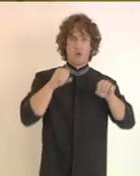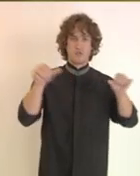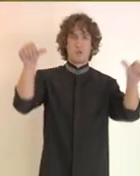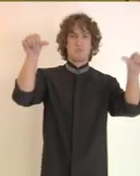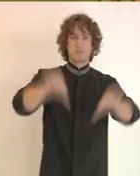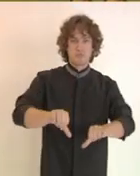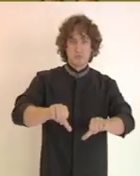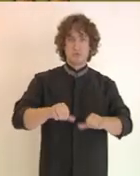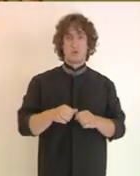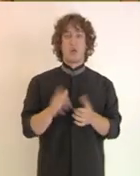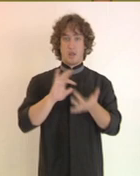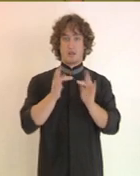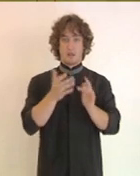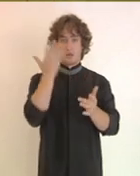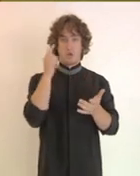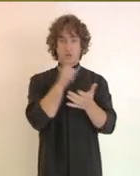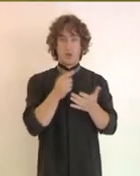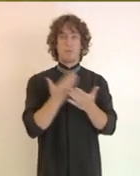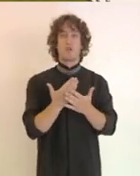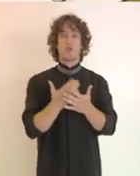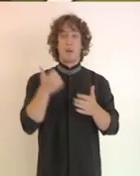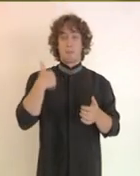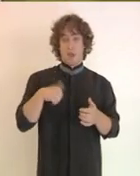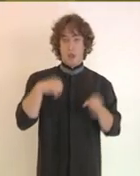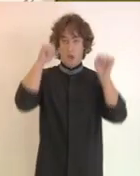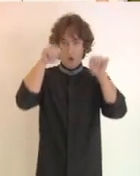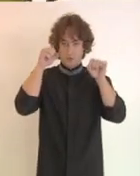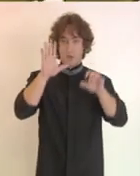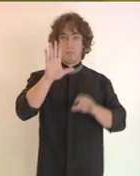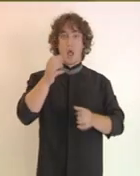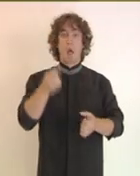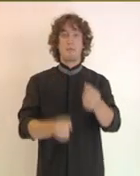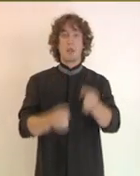Len od nich je mlieko bielučké ako sneh.